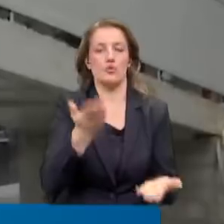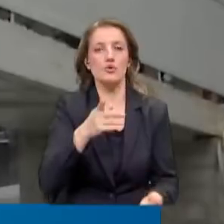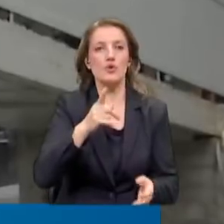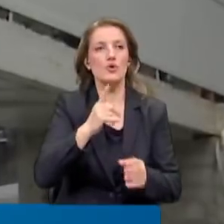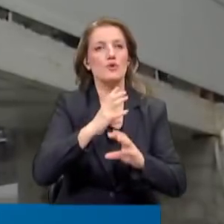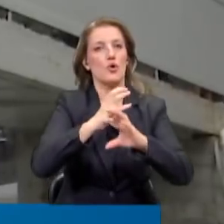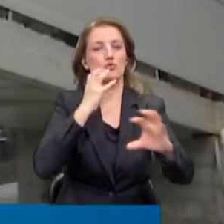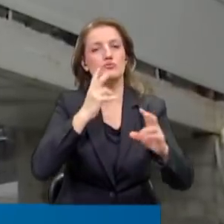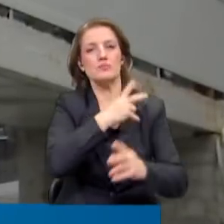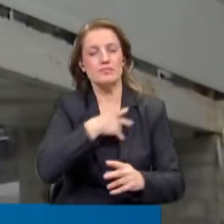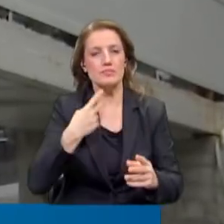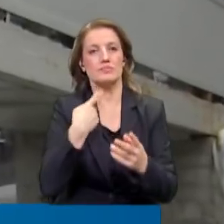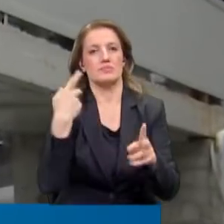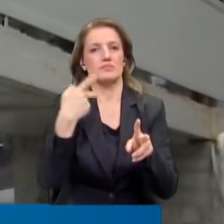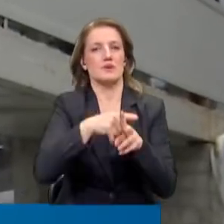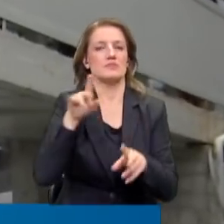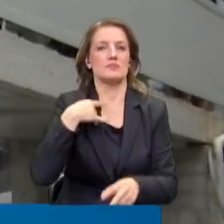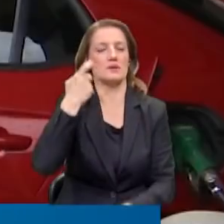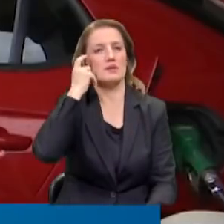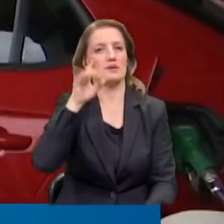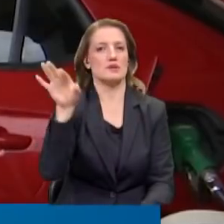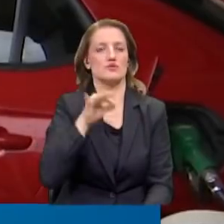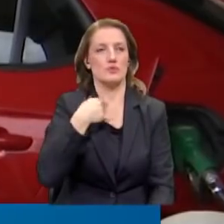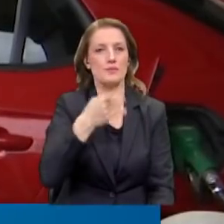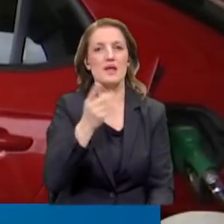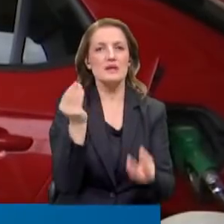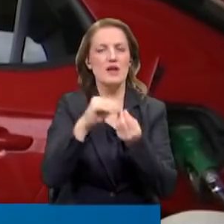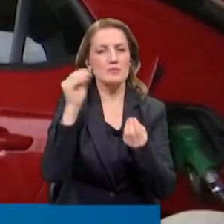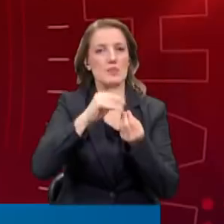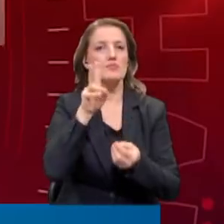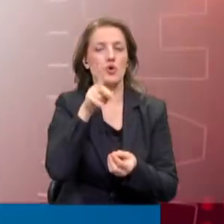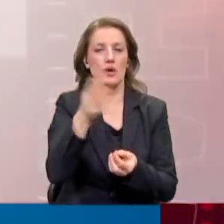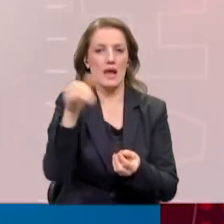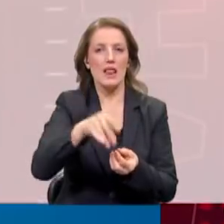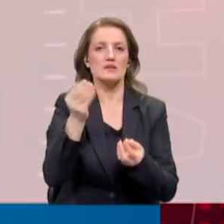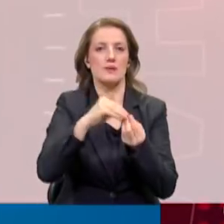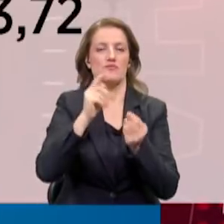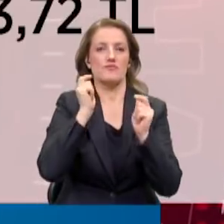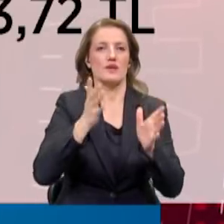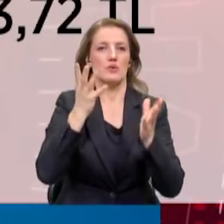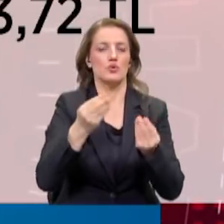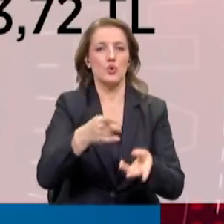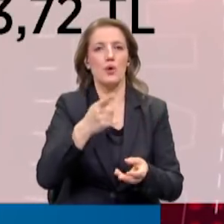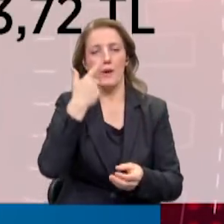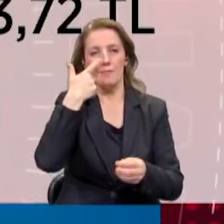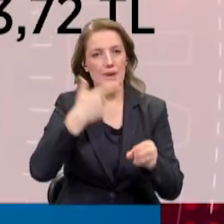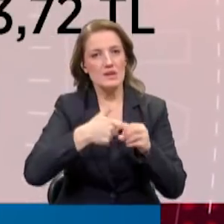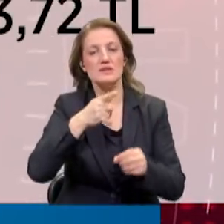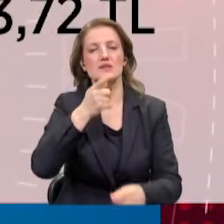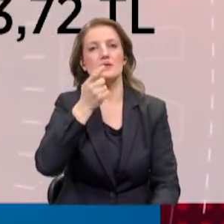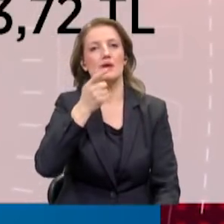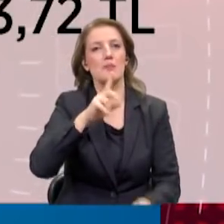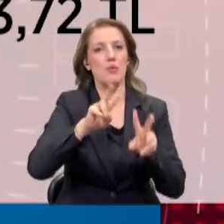taşımayı tercih ediyor çünkü acayip her gün zam geldiği için. En son gelen zamlar biraz fazla oldu. Son zamla benzinin de motorinin de